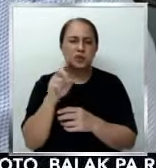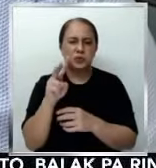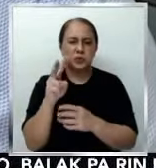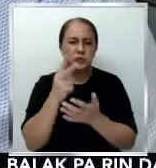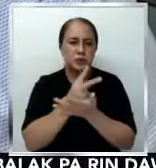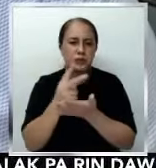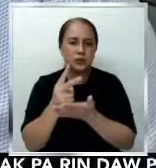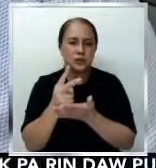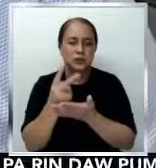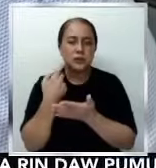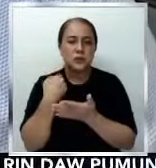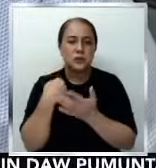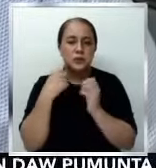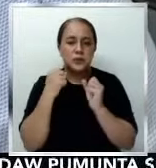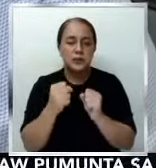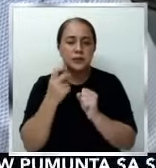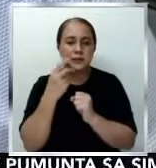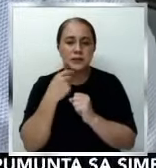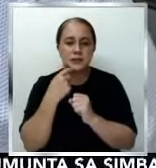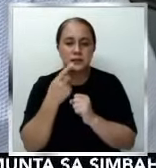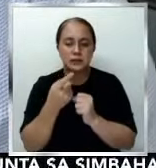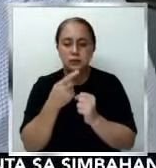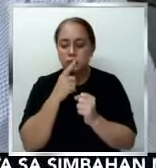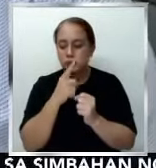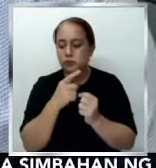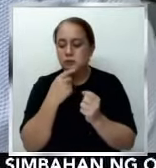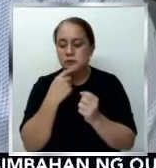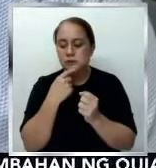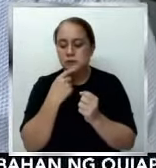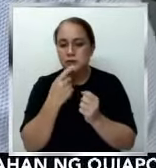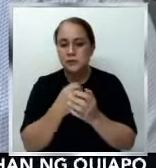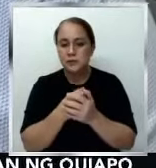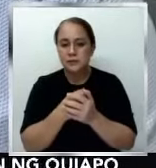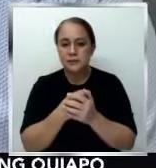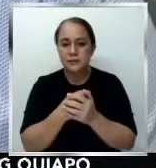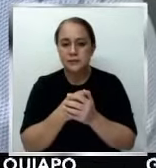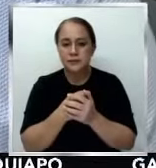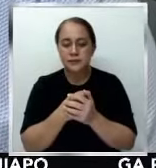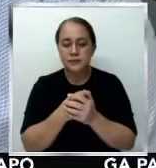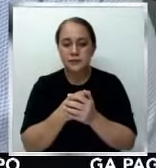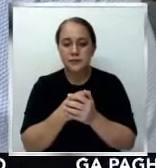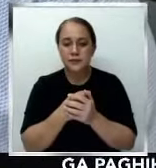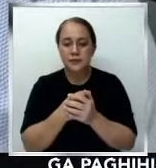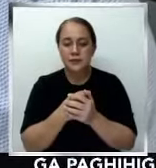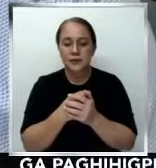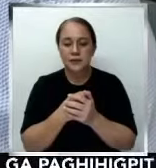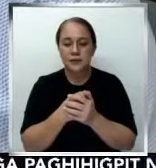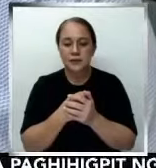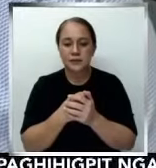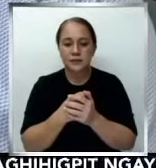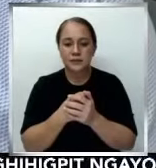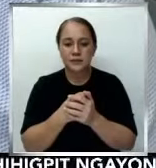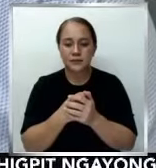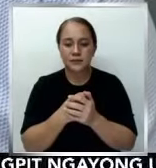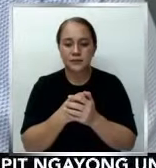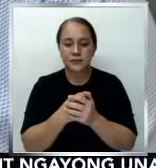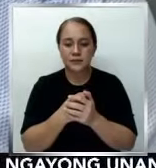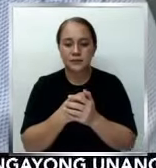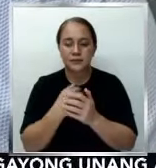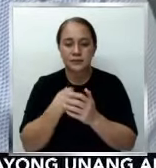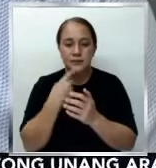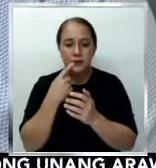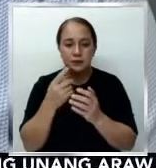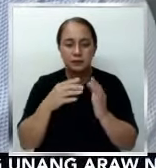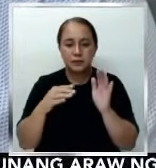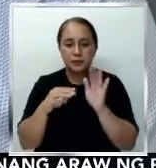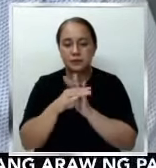we can truly conclude na ganito po yung pattern, magiging pattern ng rapid increase in